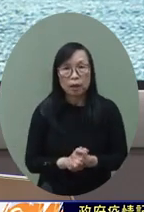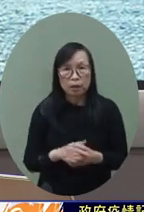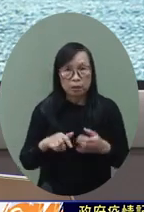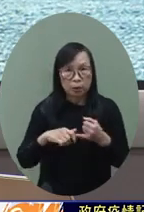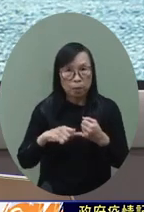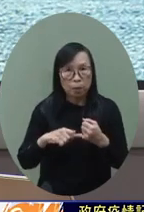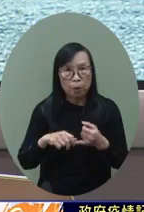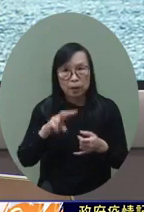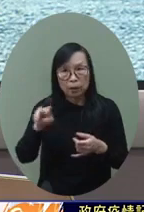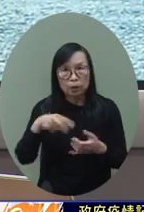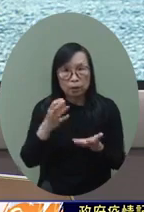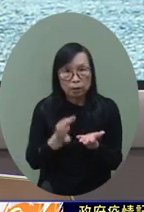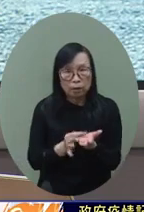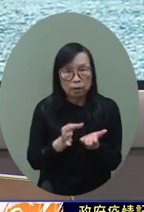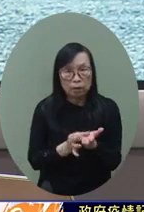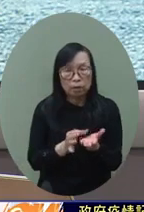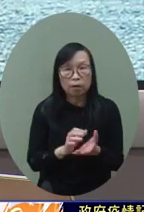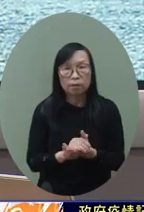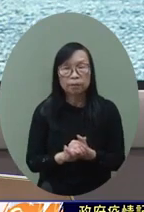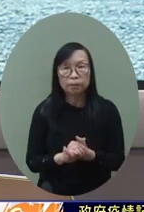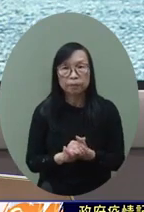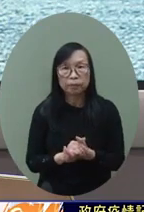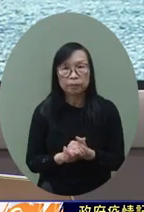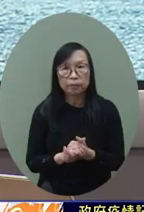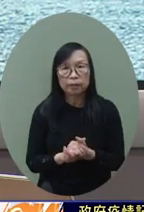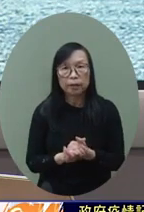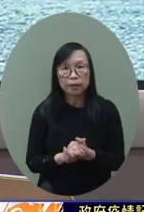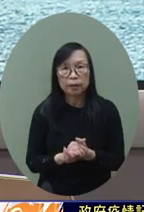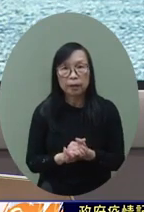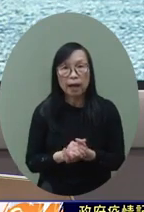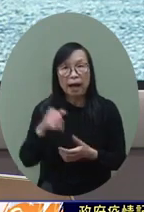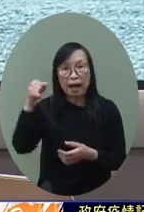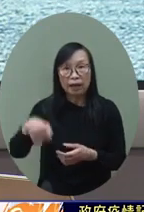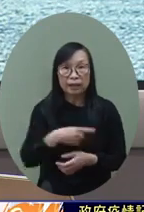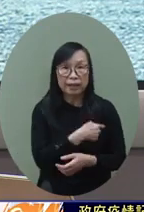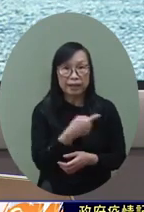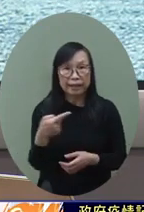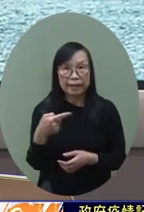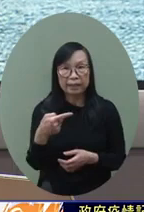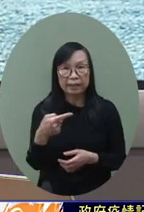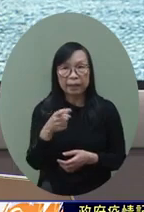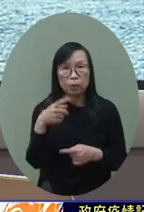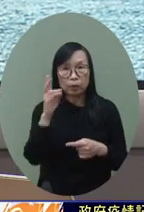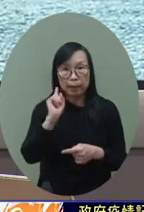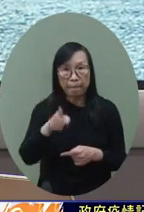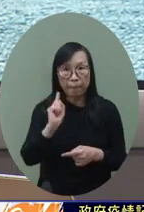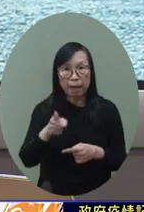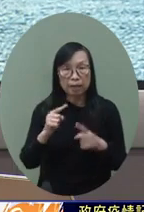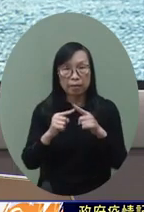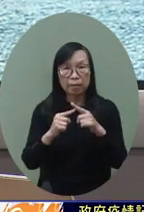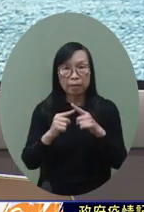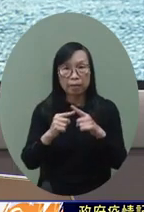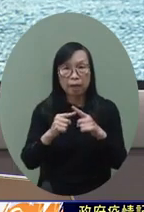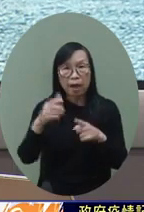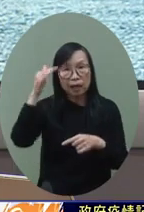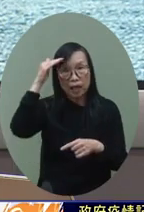都是找了一個地方啦，就應該下個禮拜一到就大概有100人的紀律